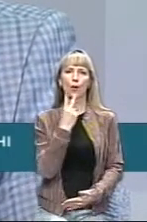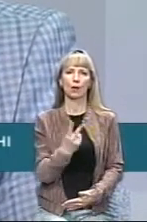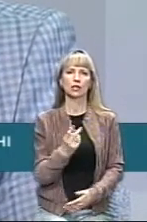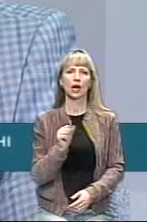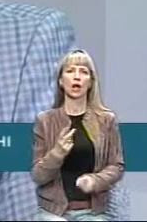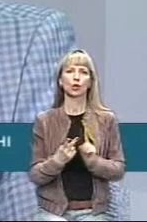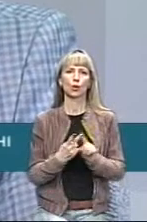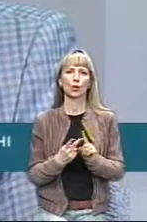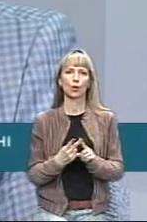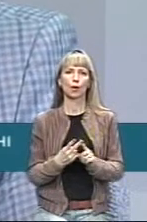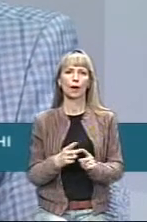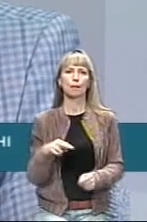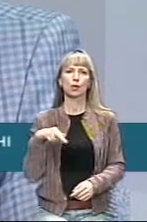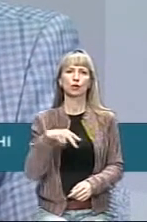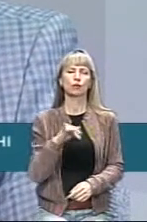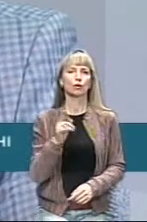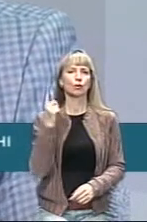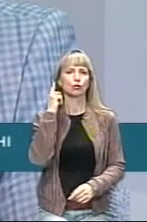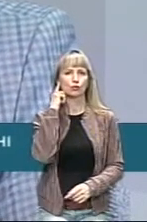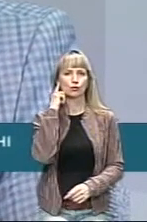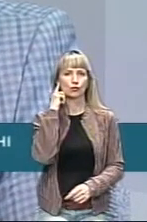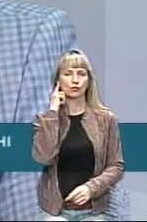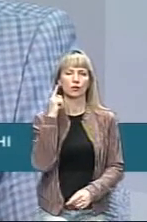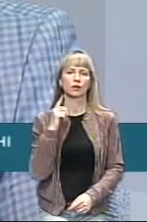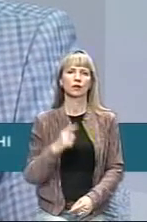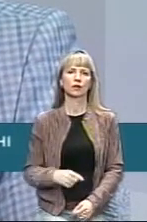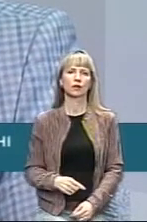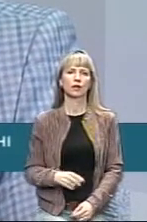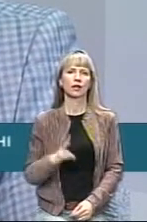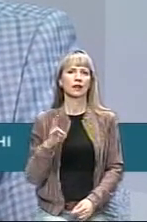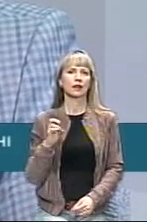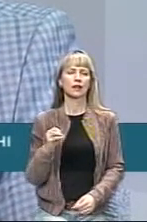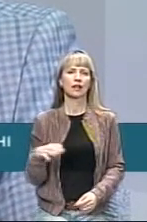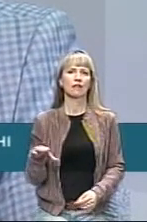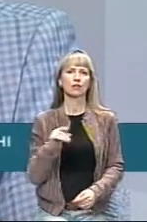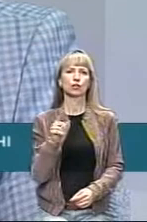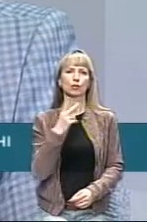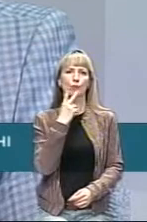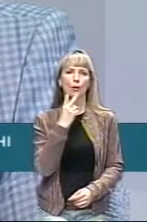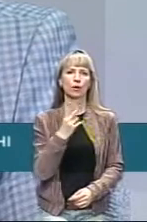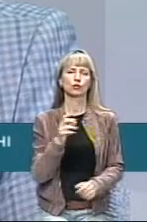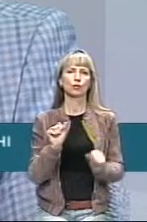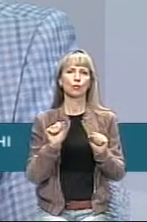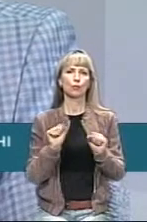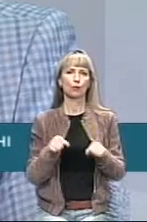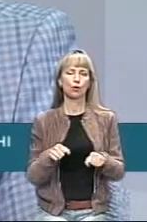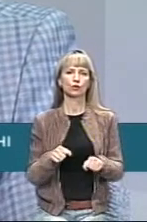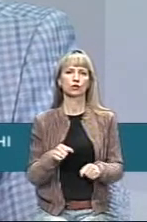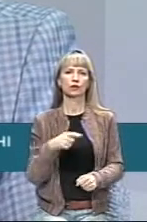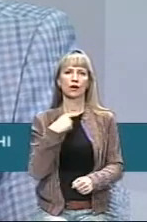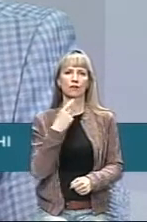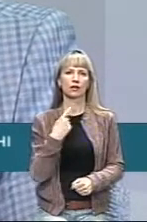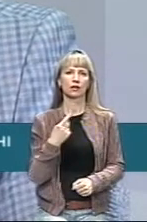А друга тенденція – прийшов і почув. Не все, що побачив, можна